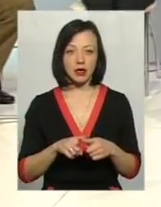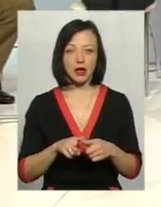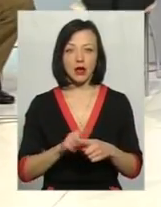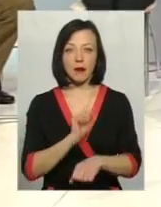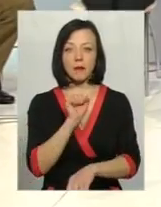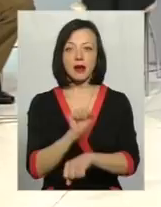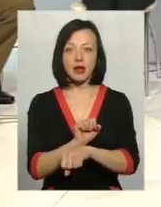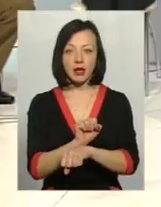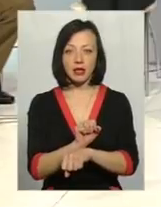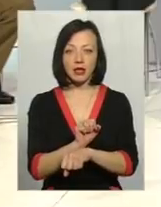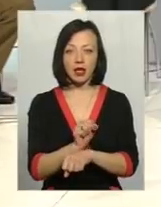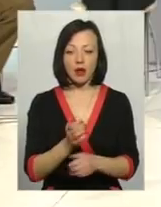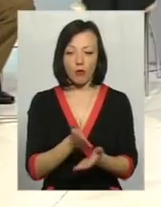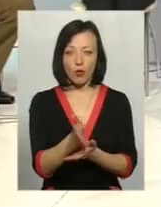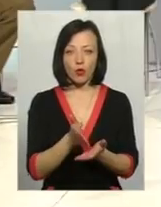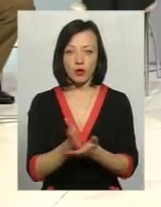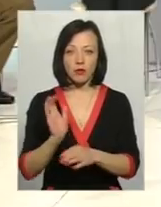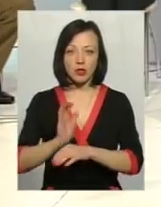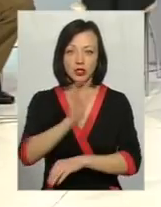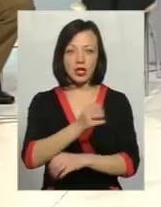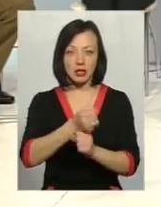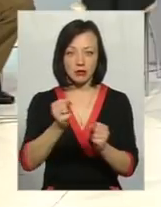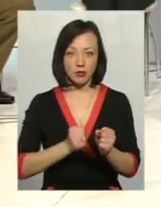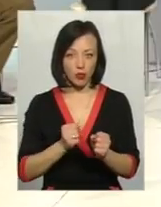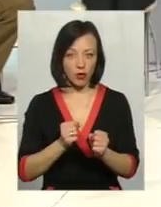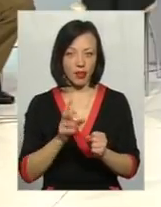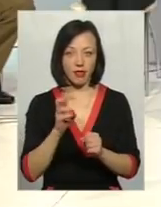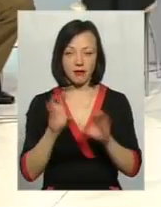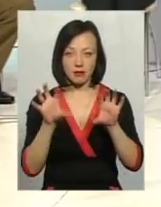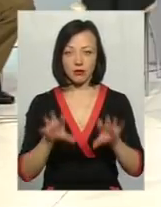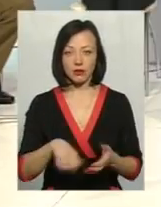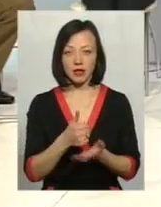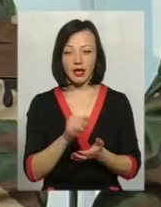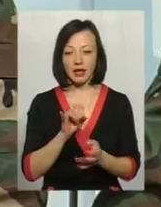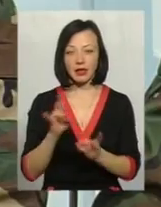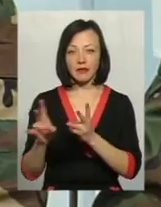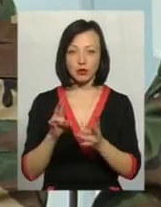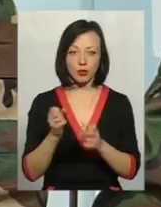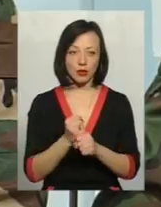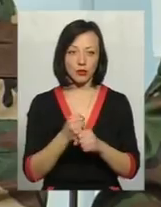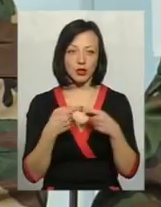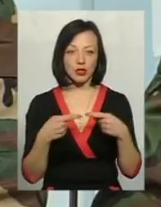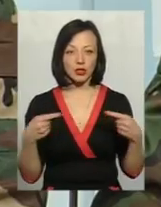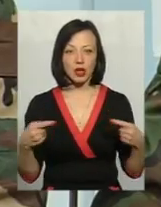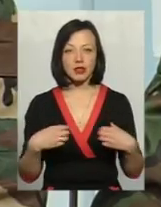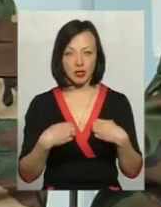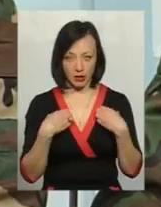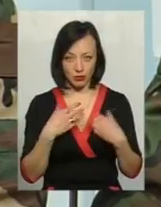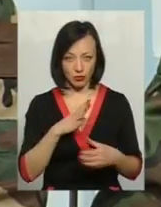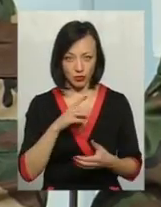постачання зброї. Це перше таке основне. Ну і диверсіонна робота і таке все. Скажіть, страшно